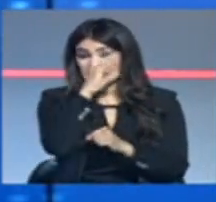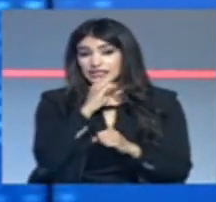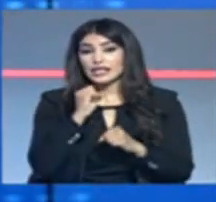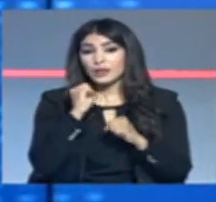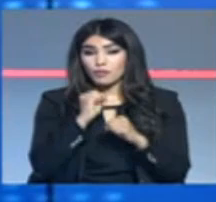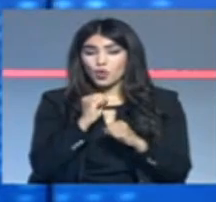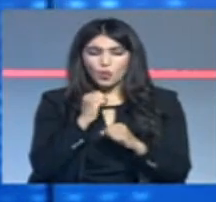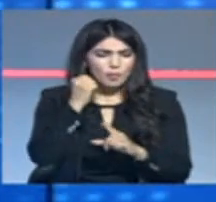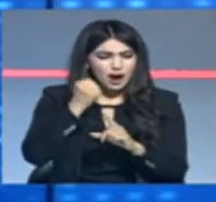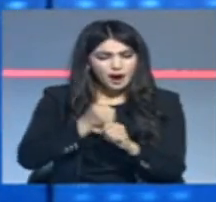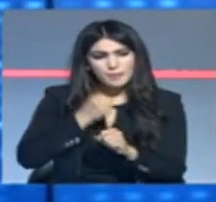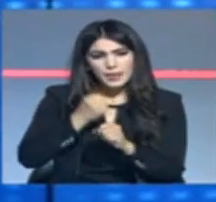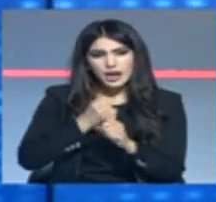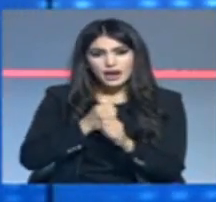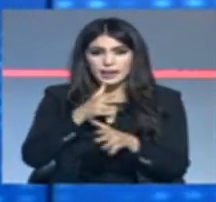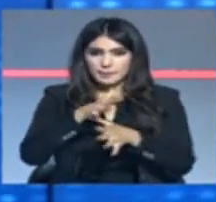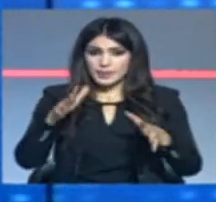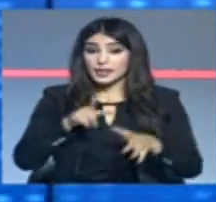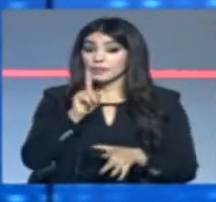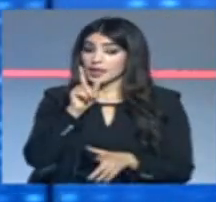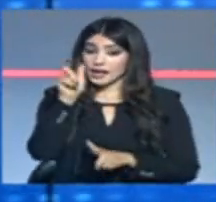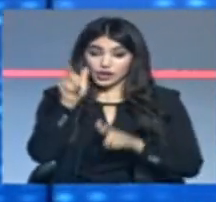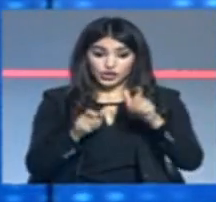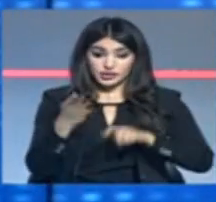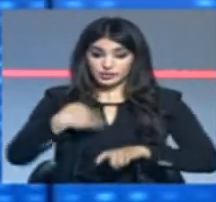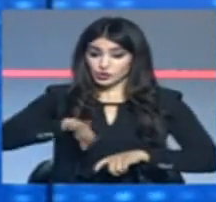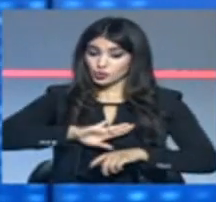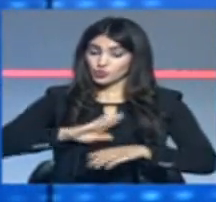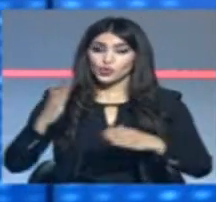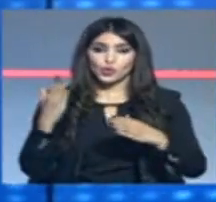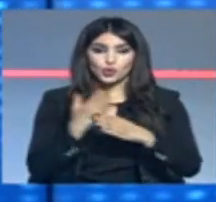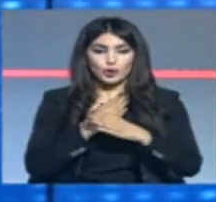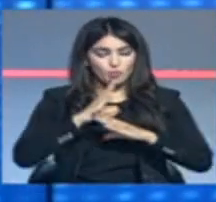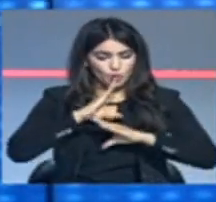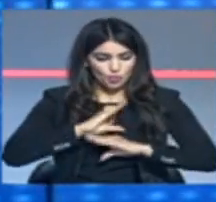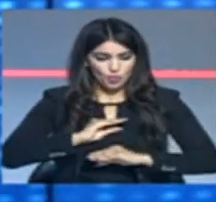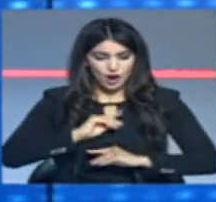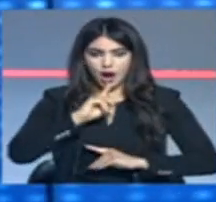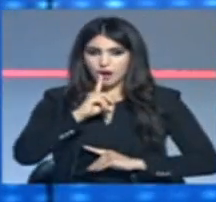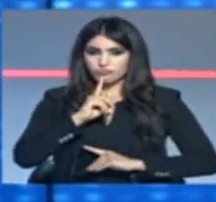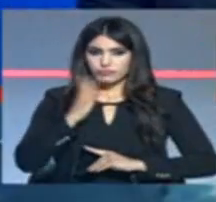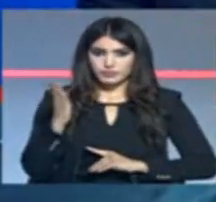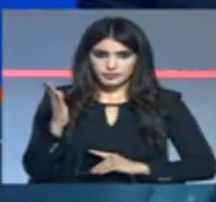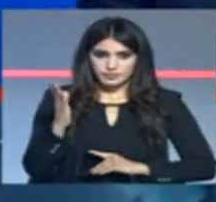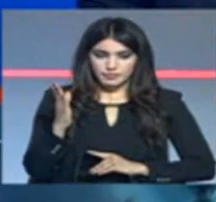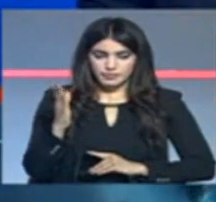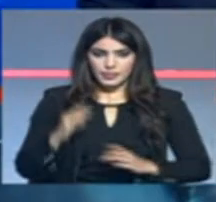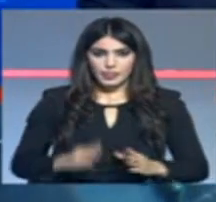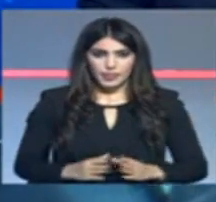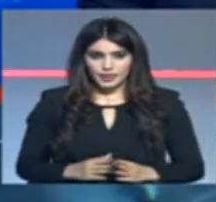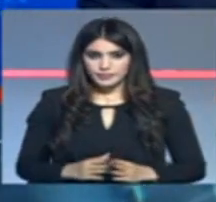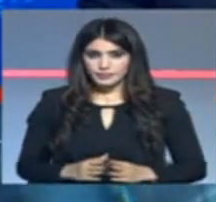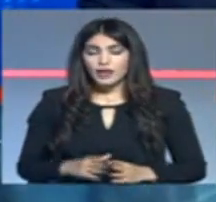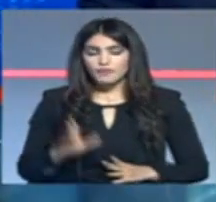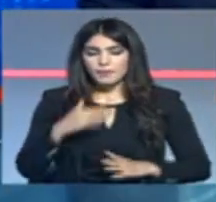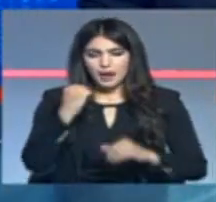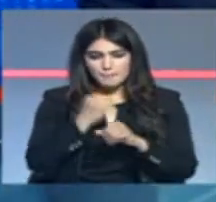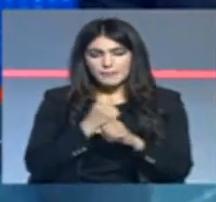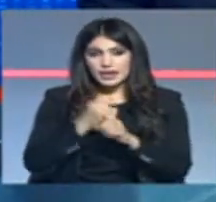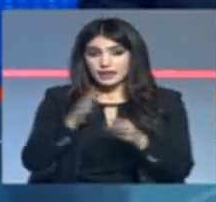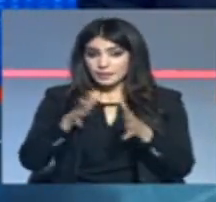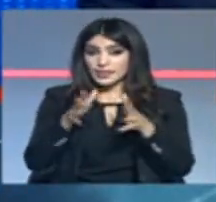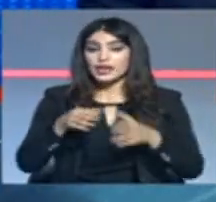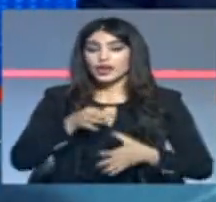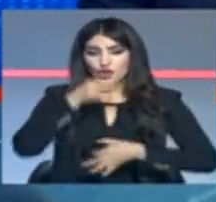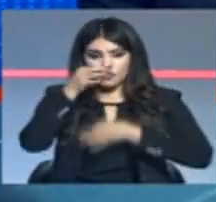معناتها مجهود كبير، اما الحقيقه الاطراف الكل فما برشا ضبط نفس، وفما برشا معناتها مجهودات صارت.